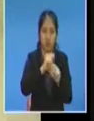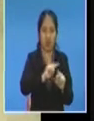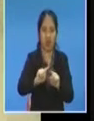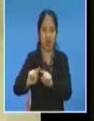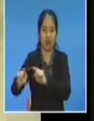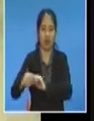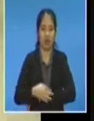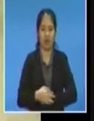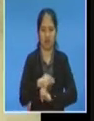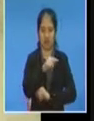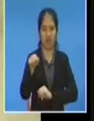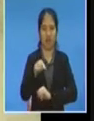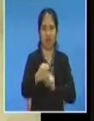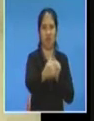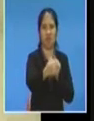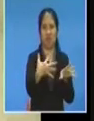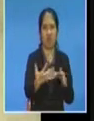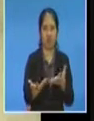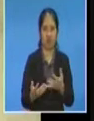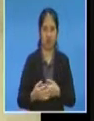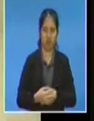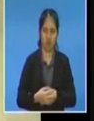อกับเนื้อต้องไปด้วยกัน